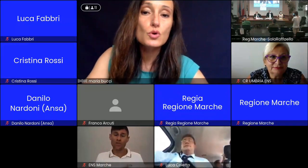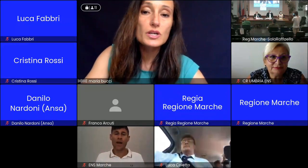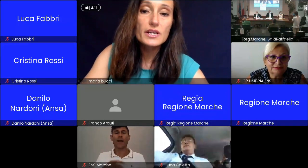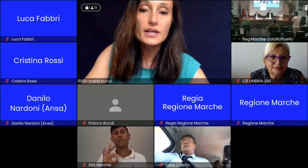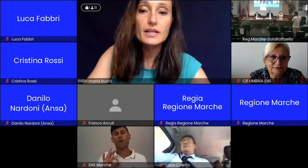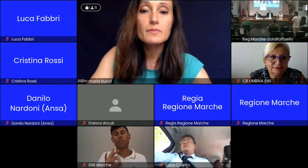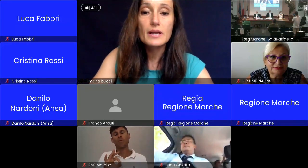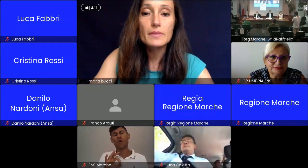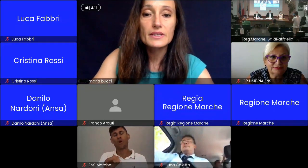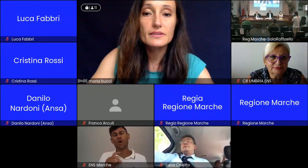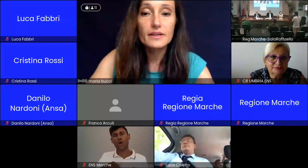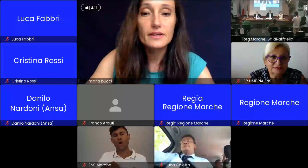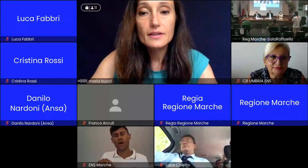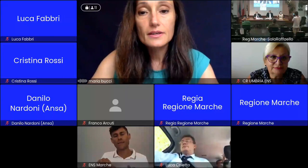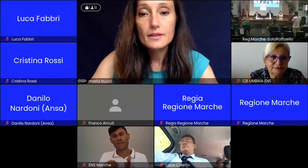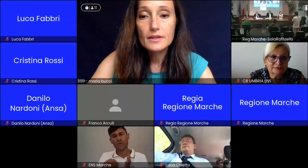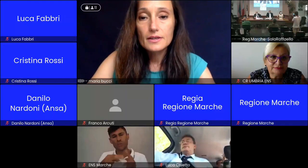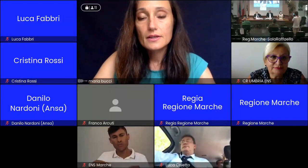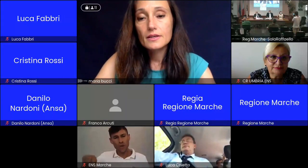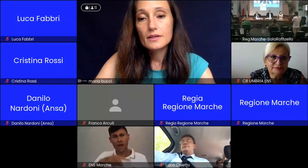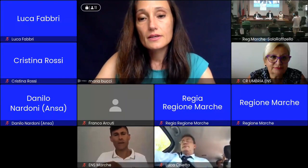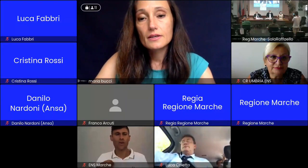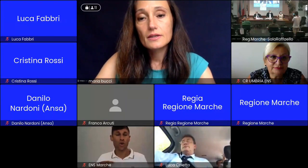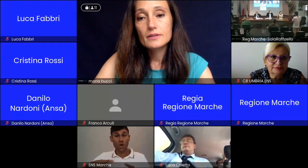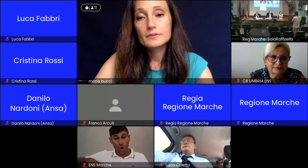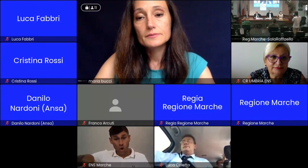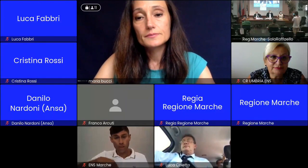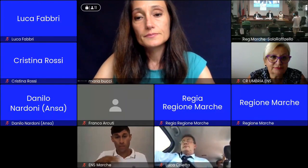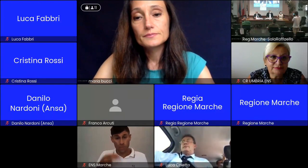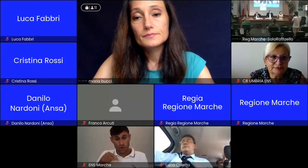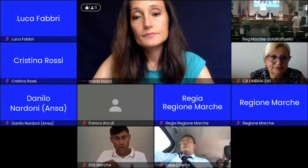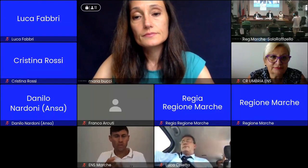può scorrere liberamente.